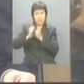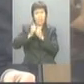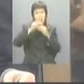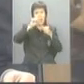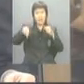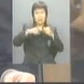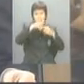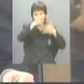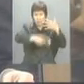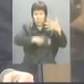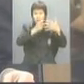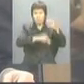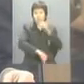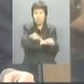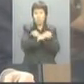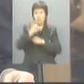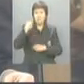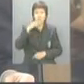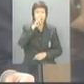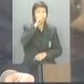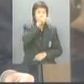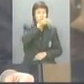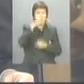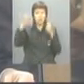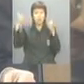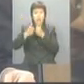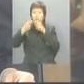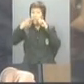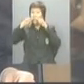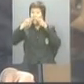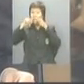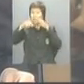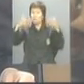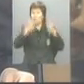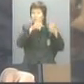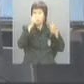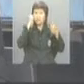อตสเปอร์กับเอเวอร์ตันที่ซึ่งอาจมีความเป็นไปได้ว่าอาจจะต้องเลื่อนออกไปเนื่องจากความปลอดภัยค่ะ